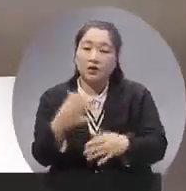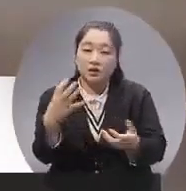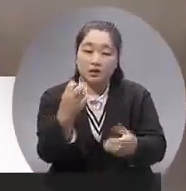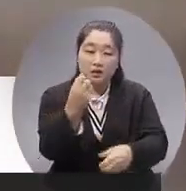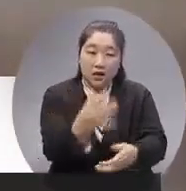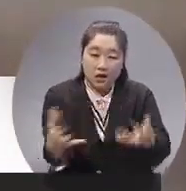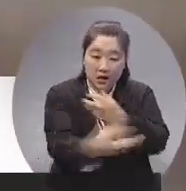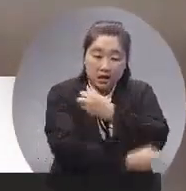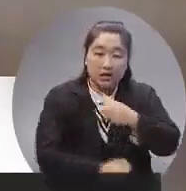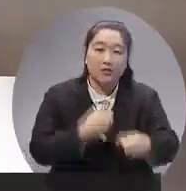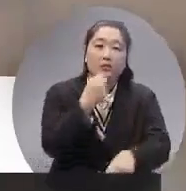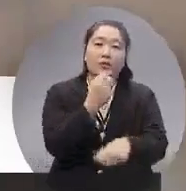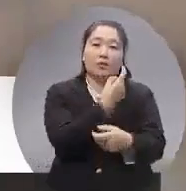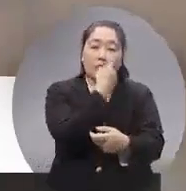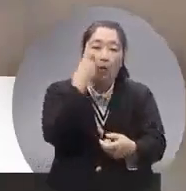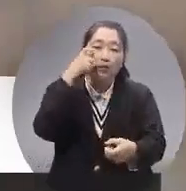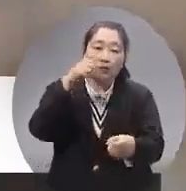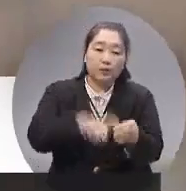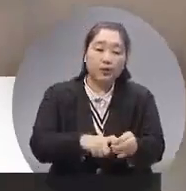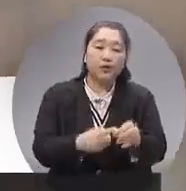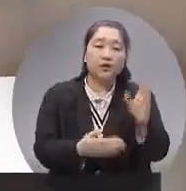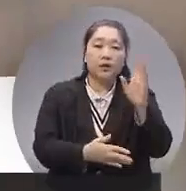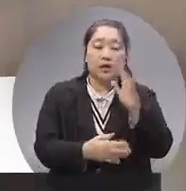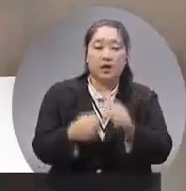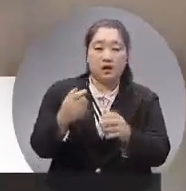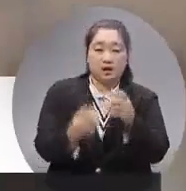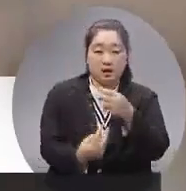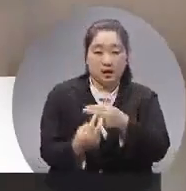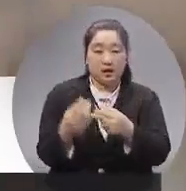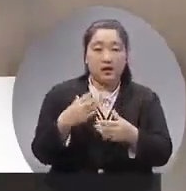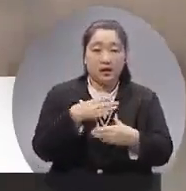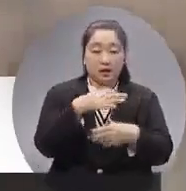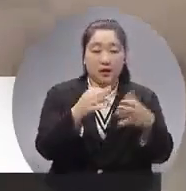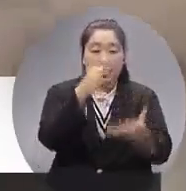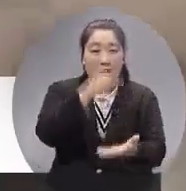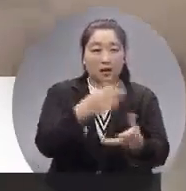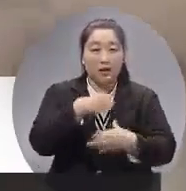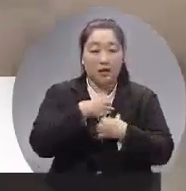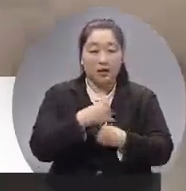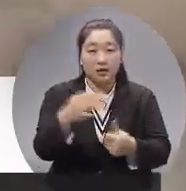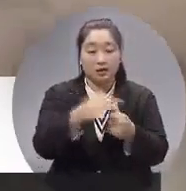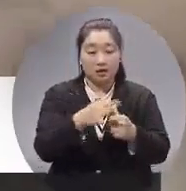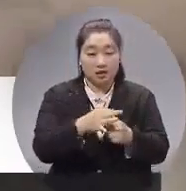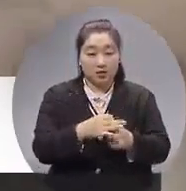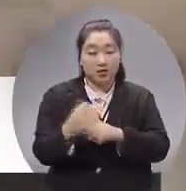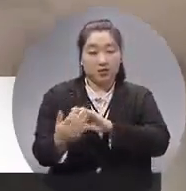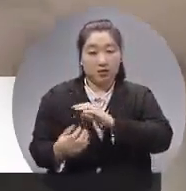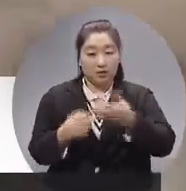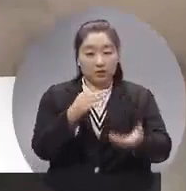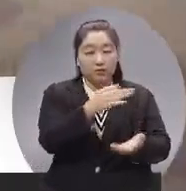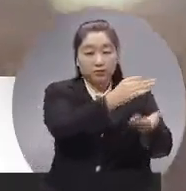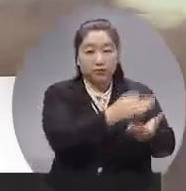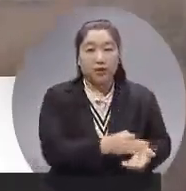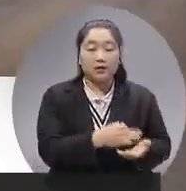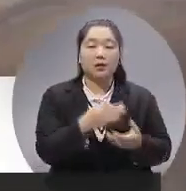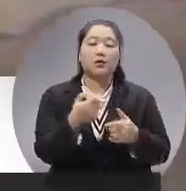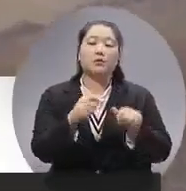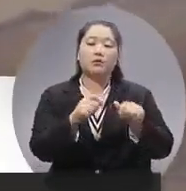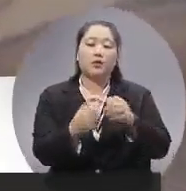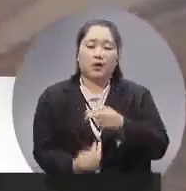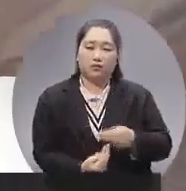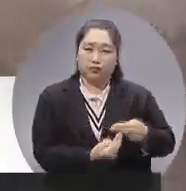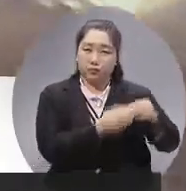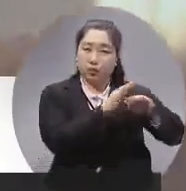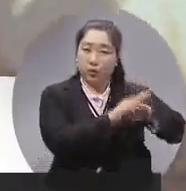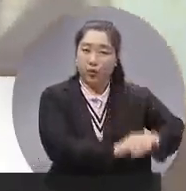생산비라도 보전해주겠다며 많은 지자체가 가격 안정 기금을 출연해 수십에서 100억 원 가까이 쌓아두고